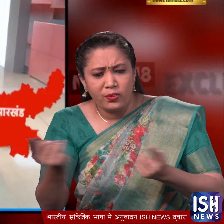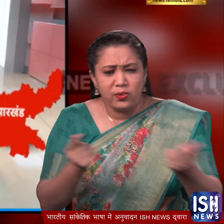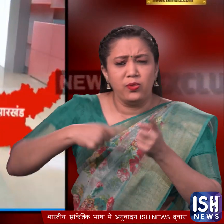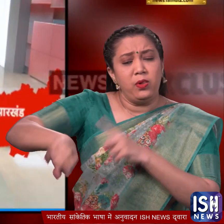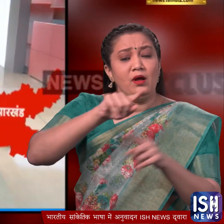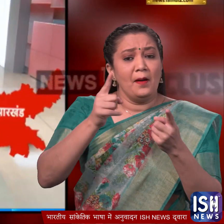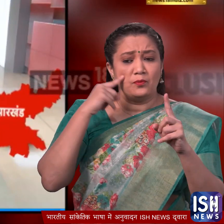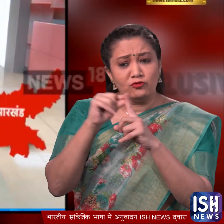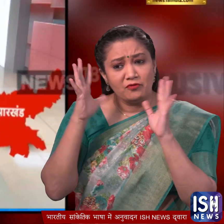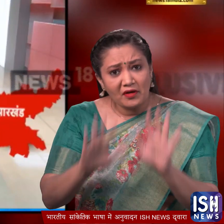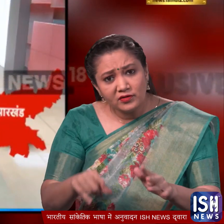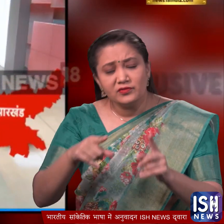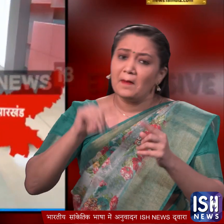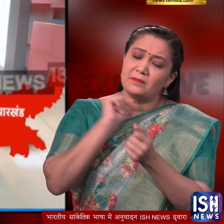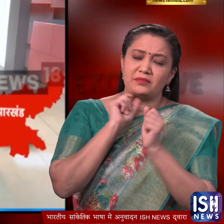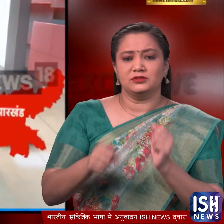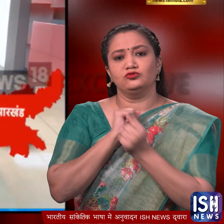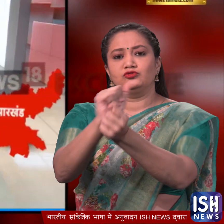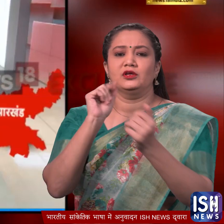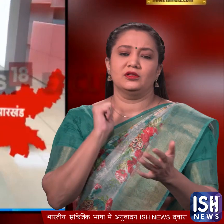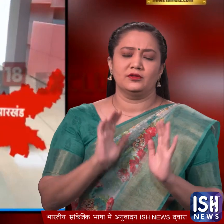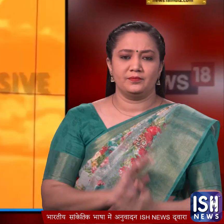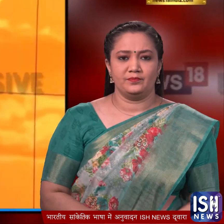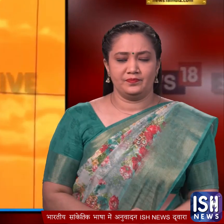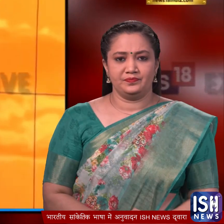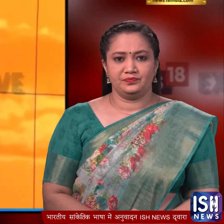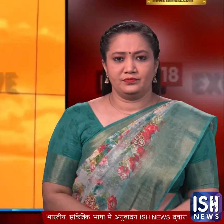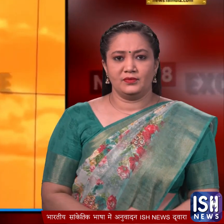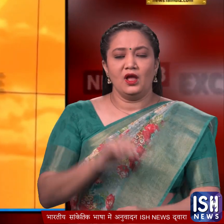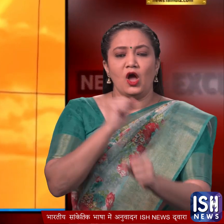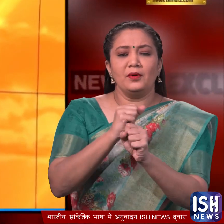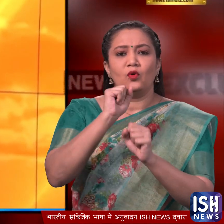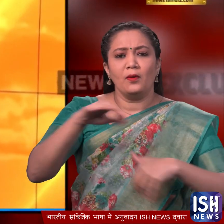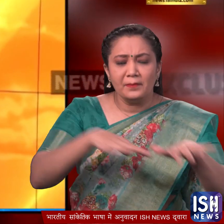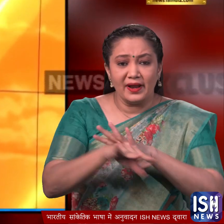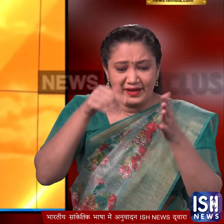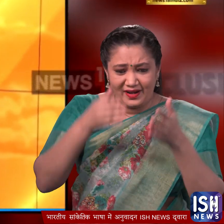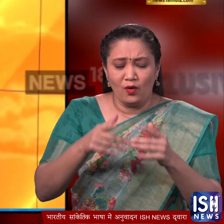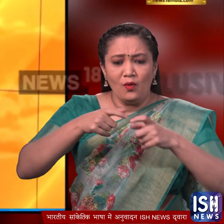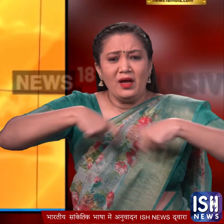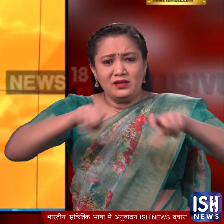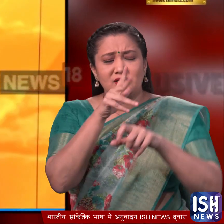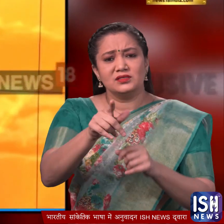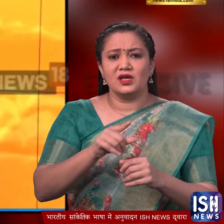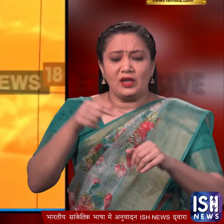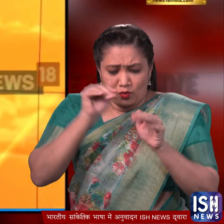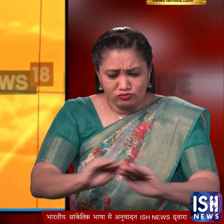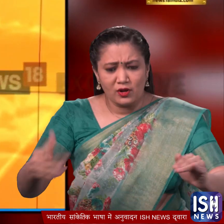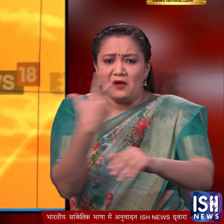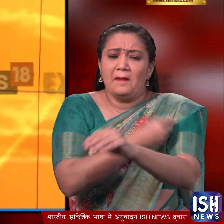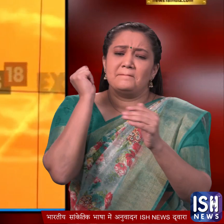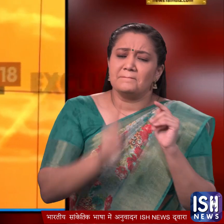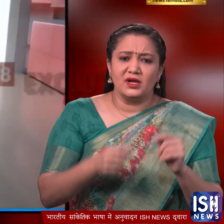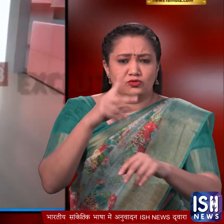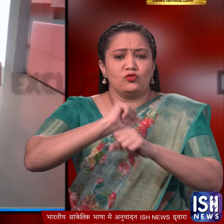के लिए उकसाने का आरोप साबित होने पर इसके तहत सजा मिल सकती है। सरकार के एक पैनल के मुताबिक फिलहाल बच्चों को कोरोना वैक्सीन लगाने की कोई